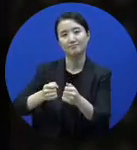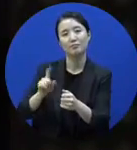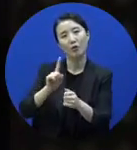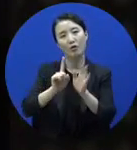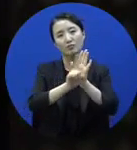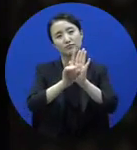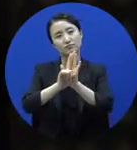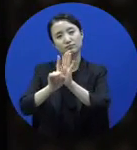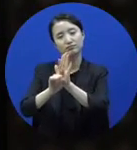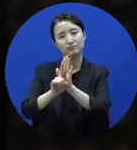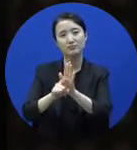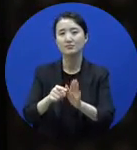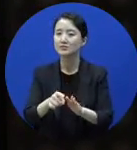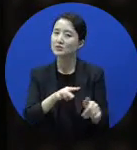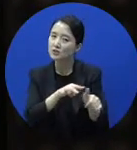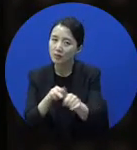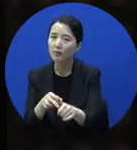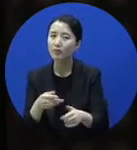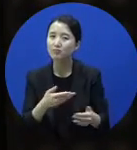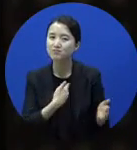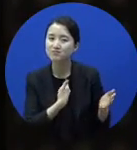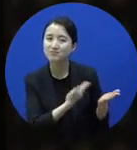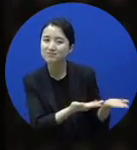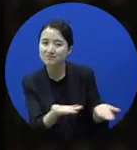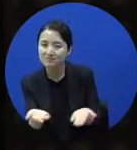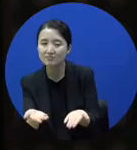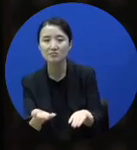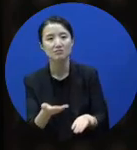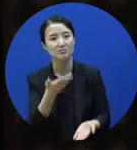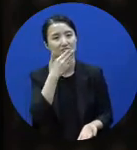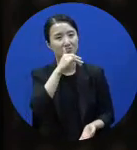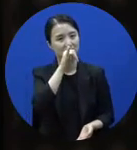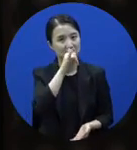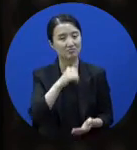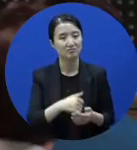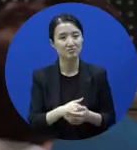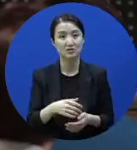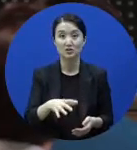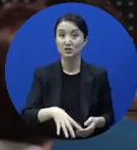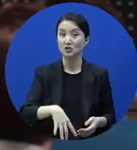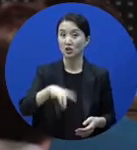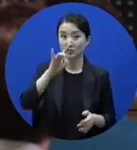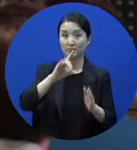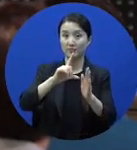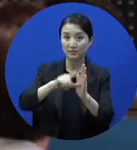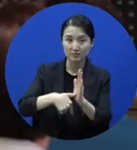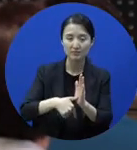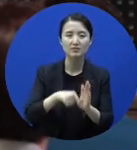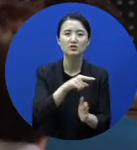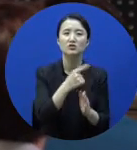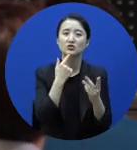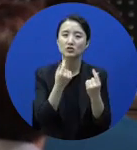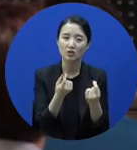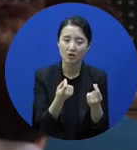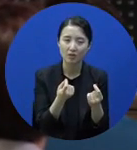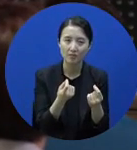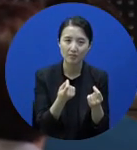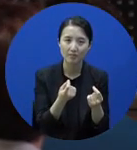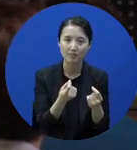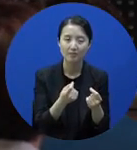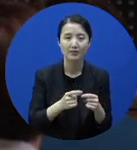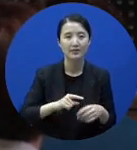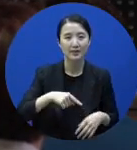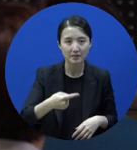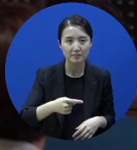있고요. 그러다 보면 또 다른 뭐 이제 부코디네이터나 저널리스트가 될 수 있는 처음엔 다 저렇게 시작했을 겁니다. 네. 그렇지 않습니까? 네,